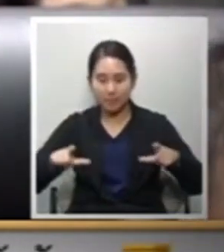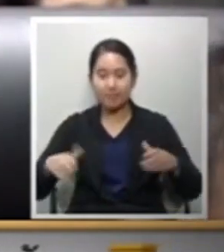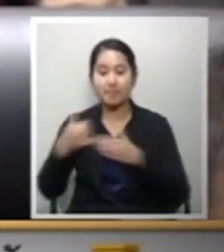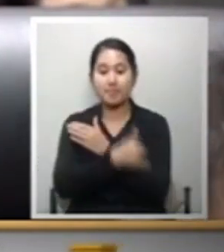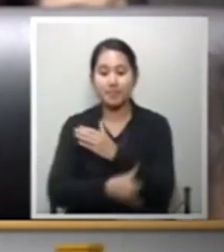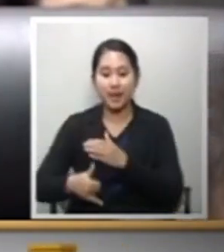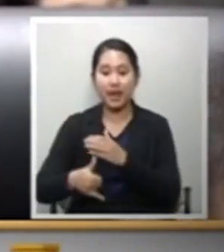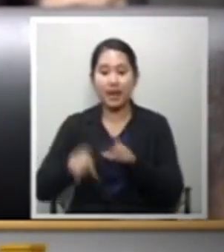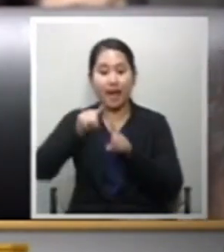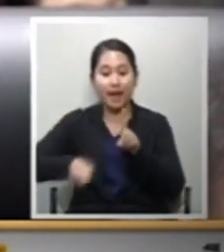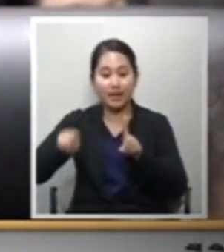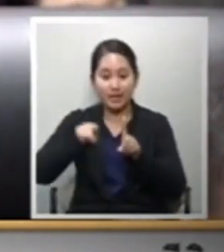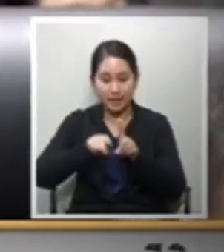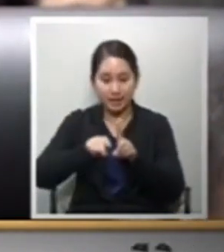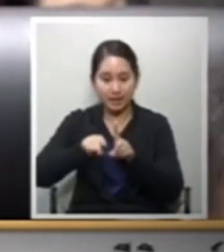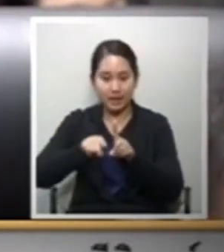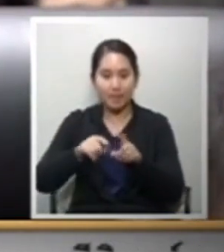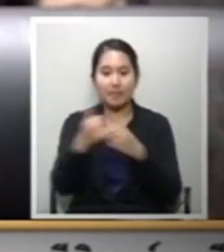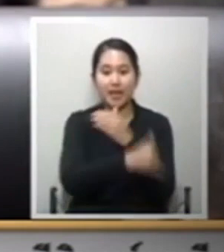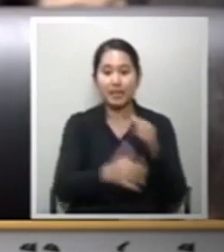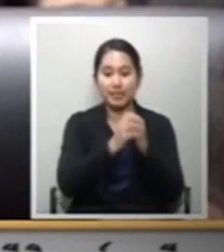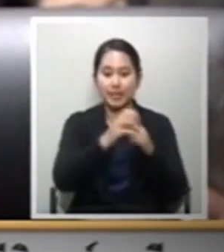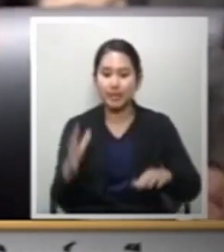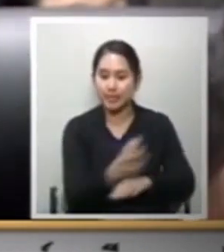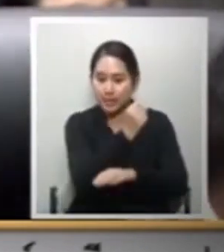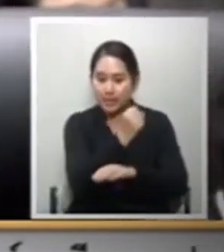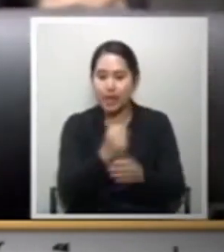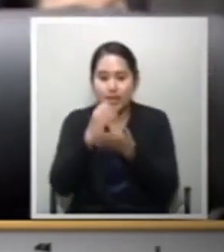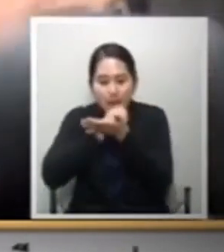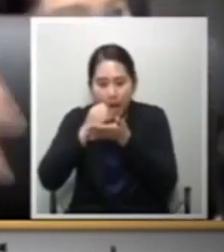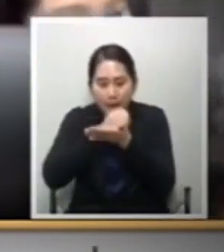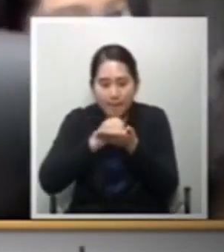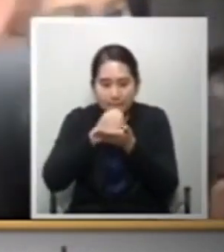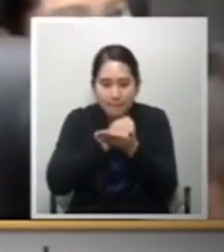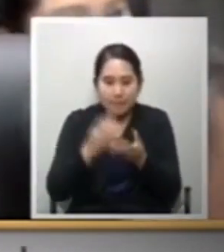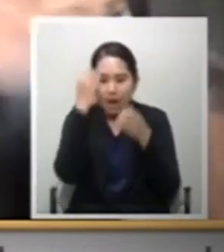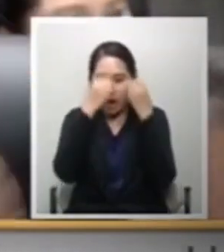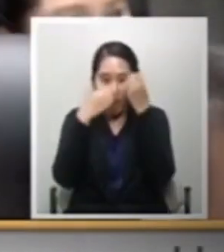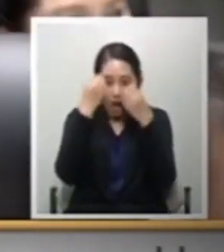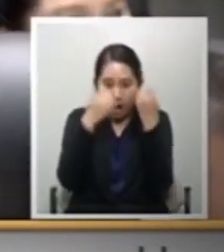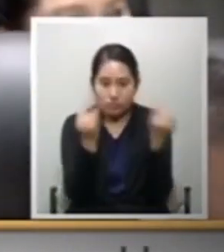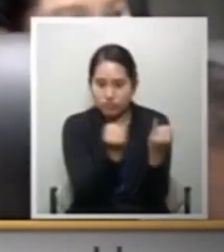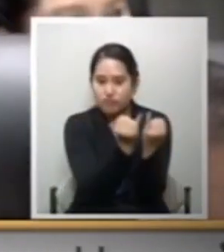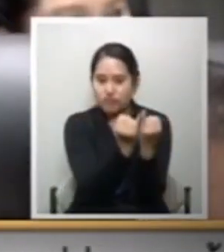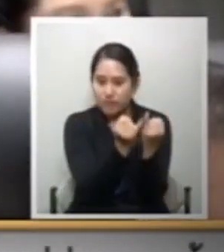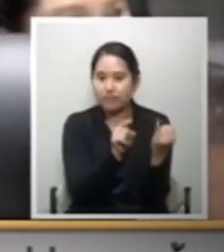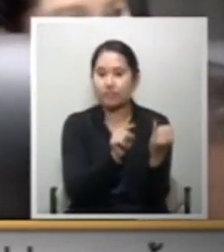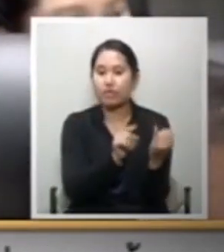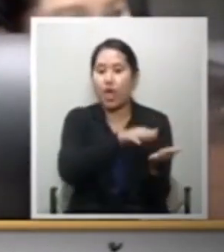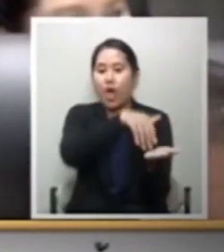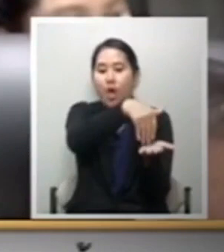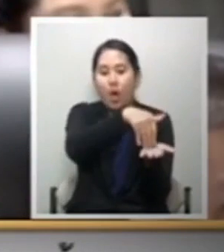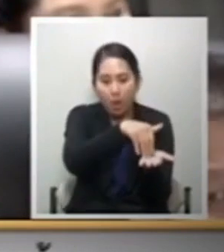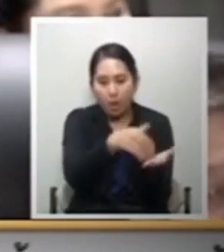เนี่ยไปยึดประเทศจีนแล้วก็เมาด้วยยาเสพติดให้คนจีนติดฝิ่นติดยาเสพติดกันทั้งประเทศเลยอ่อนแอเล